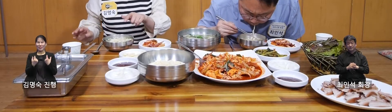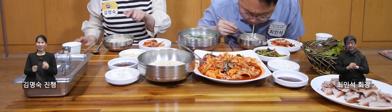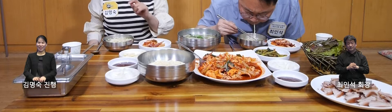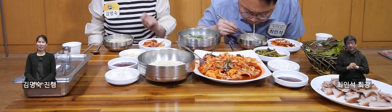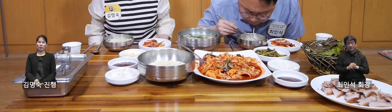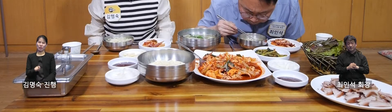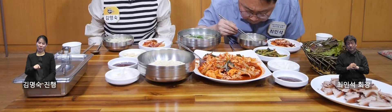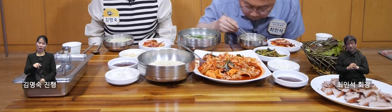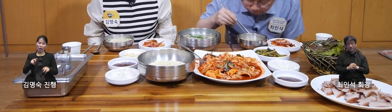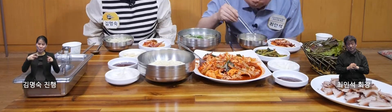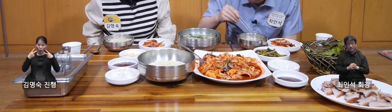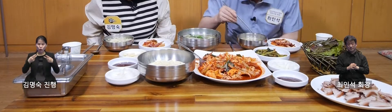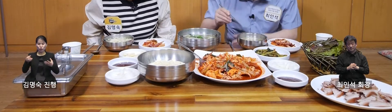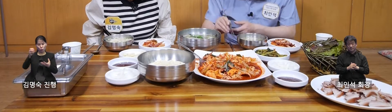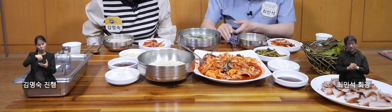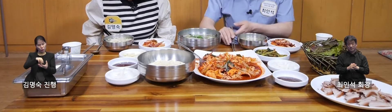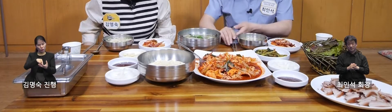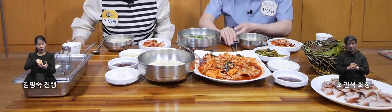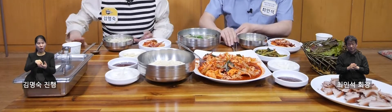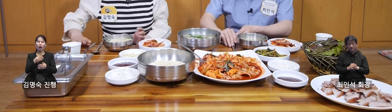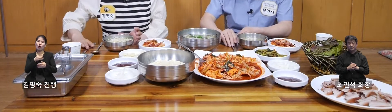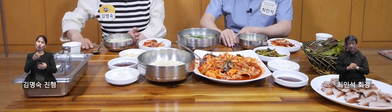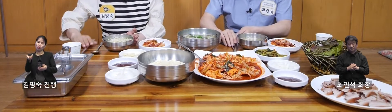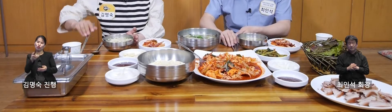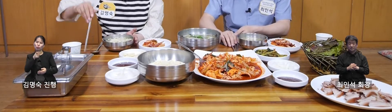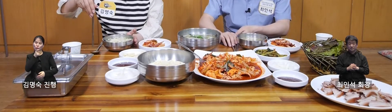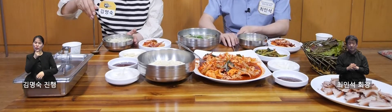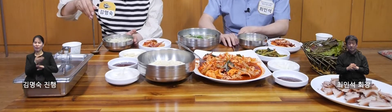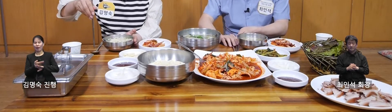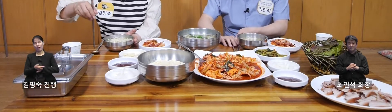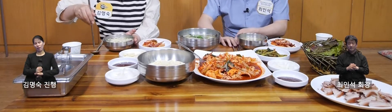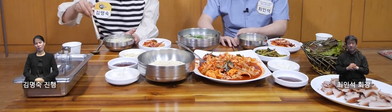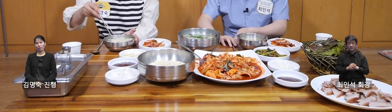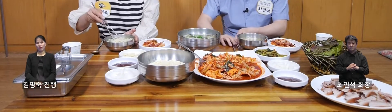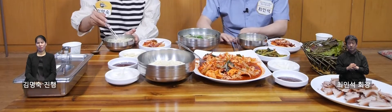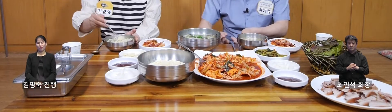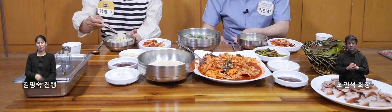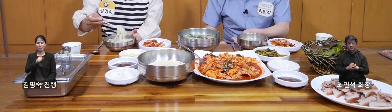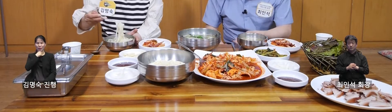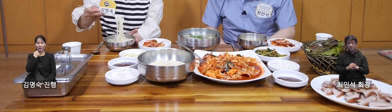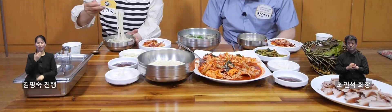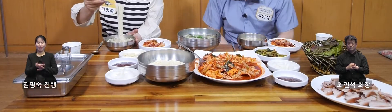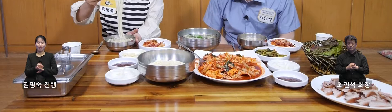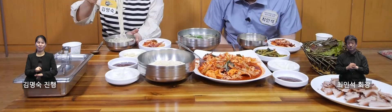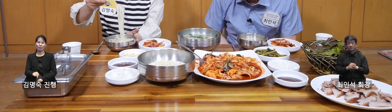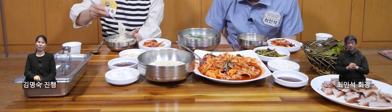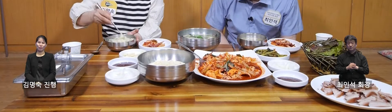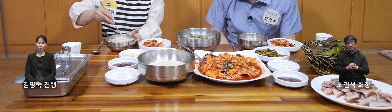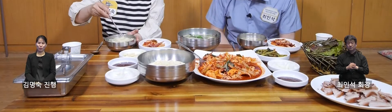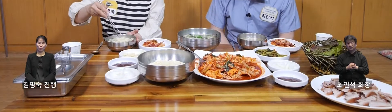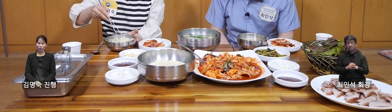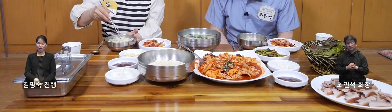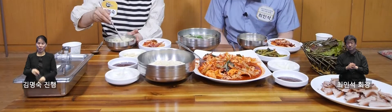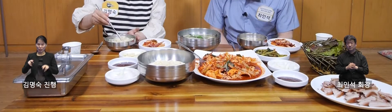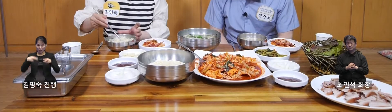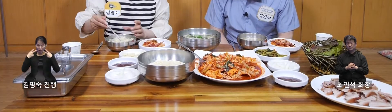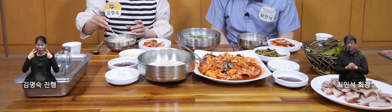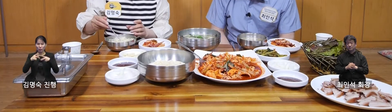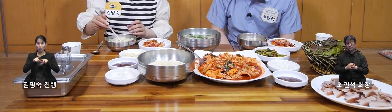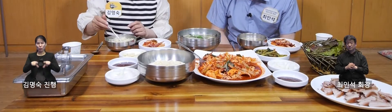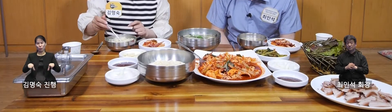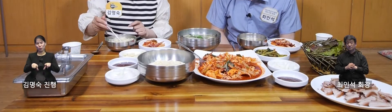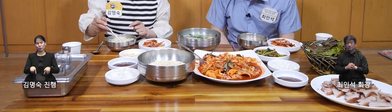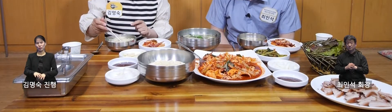아, 이게 또 면이 들어가니까 또 다르네요. 네. 그리고 제가 이제 이 면이 또